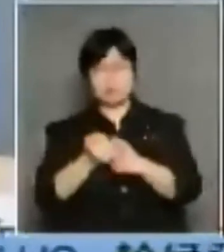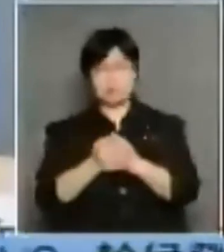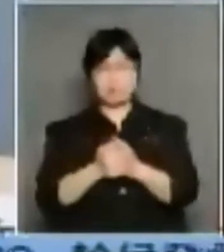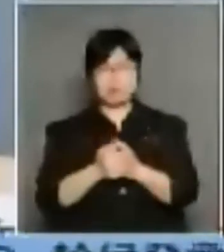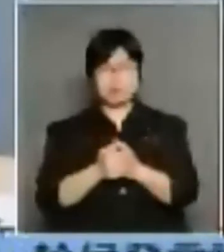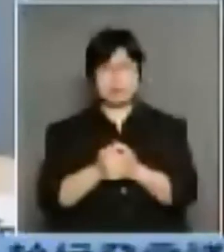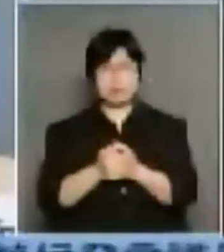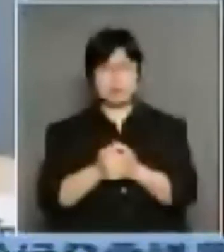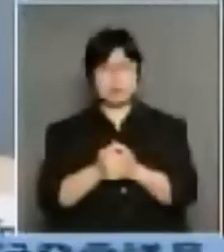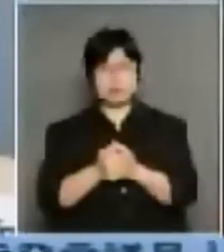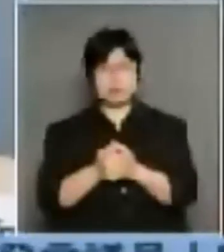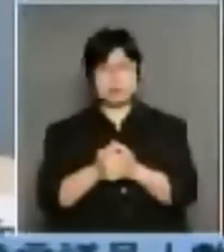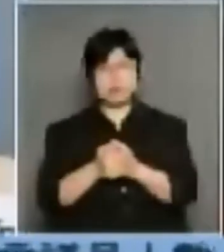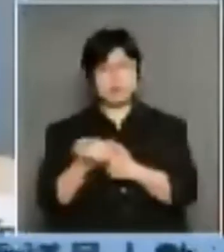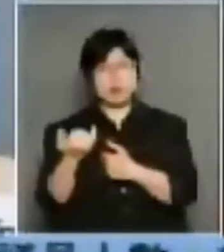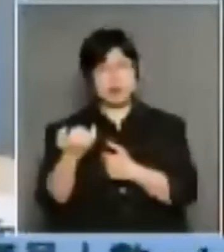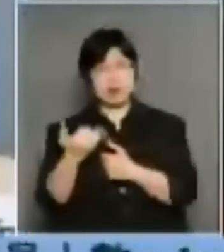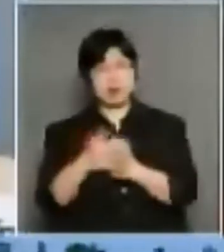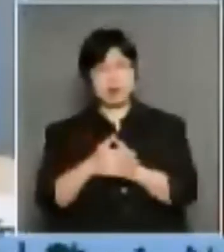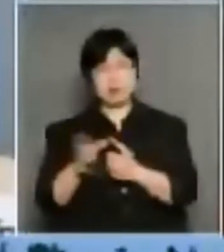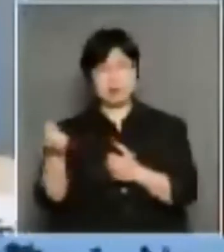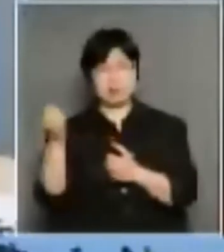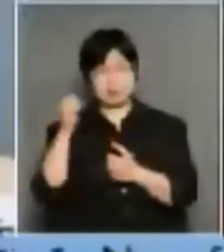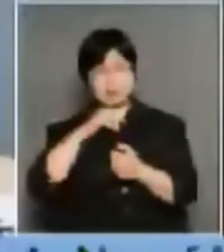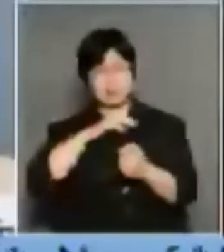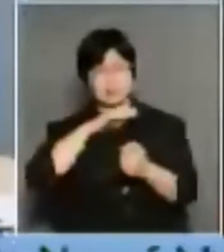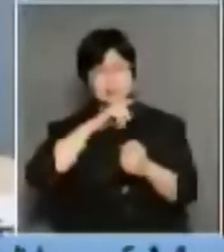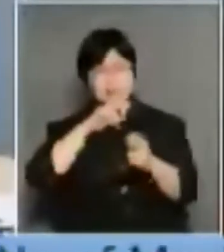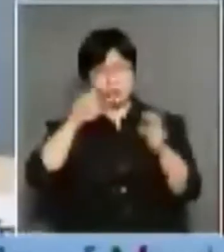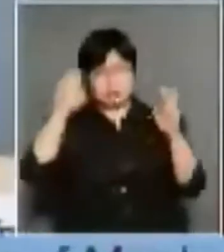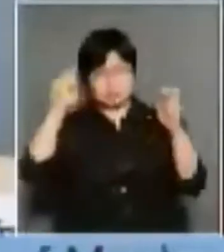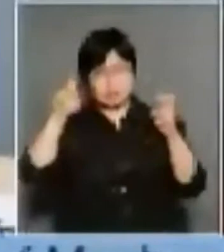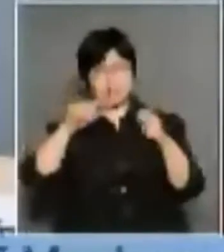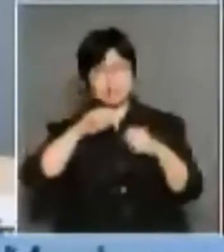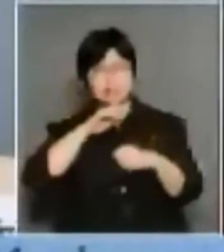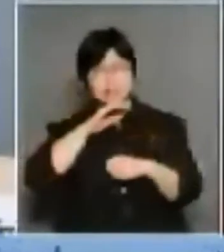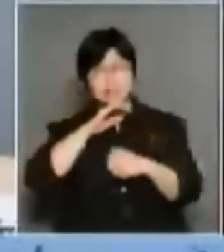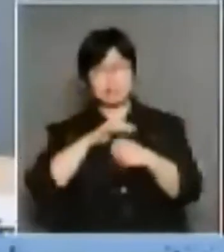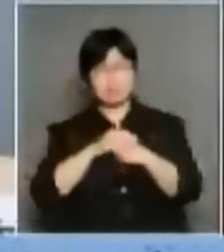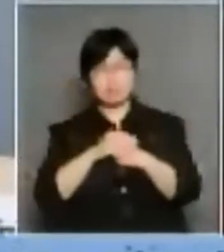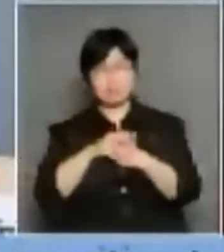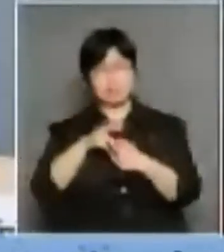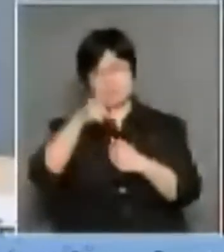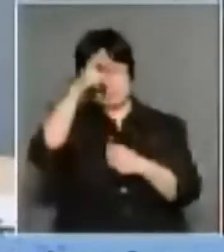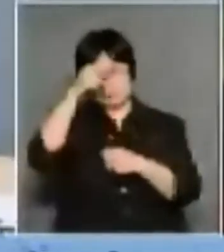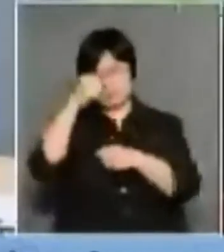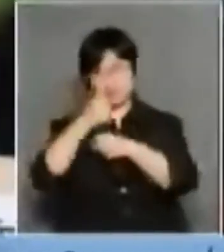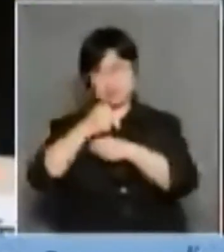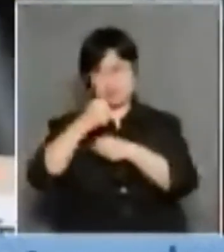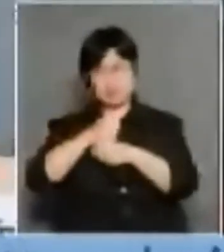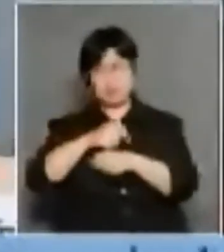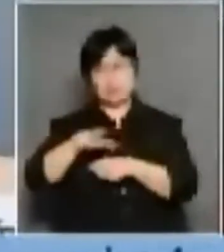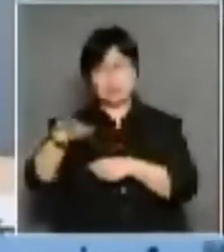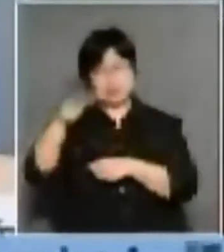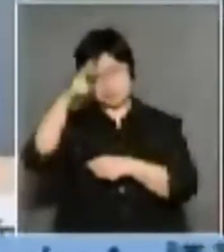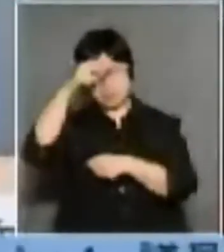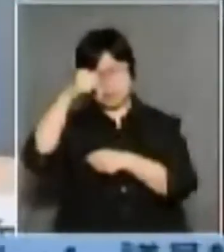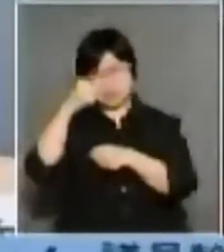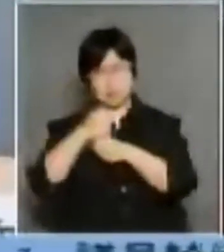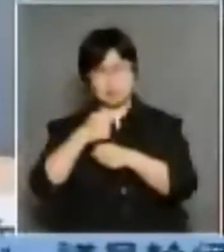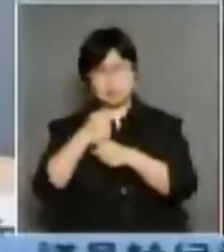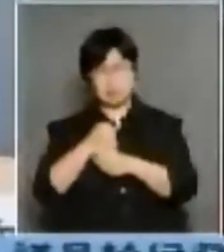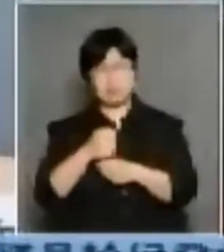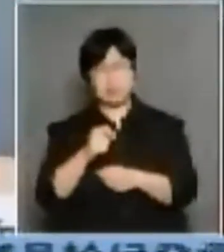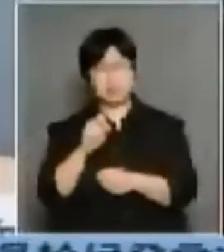係咪？佢話我哋偽命題，話我哋係叫政府做嘢，就算政府做都不